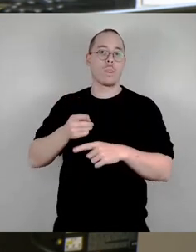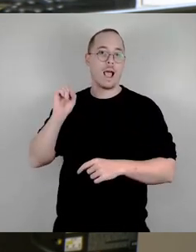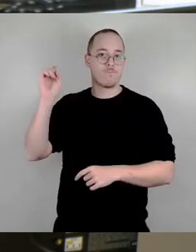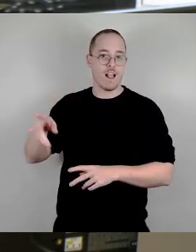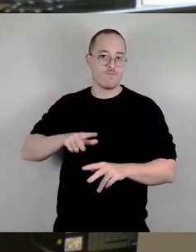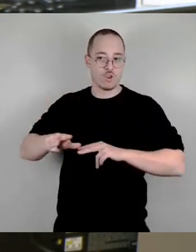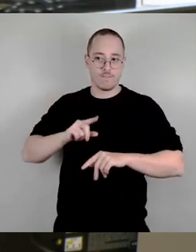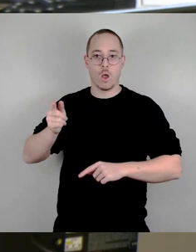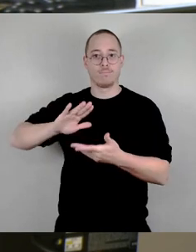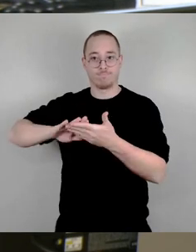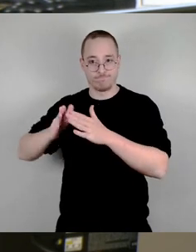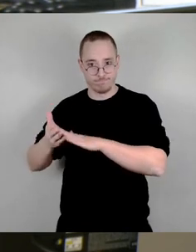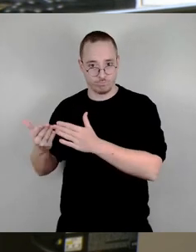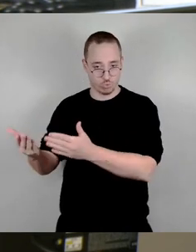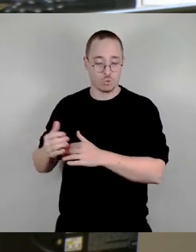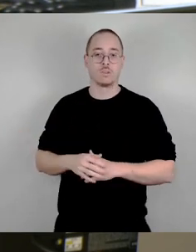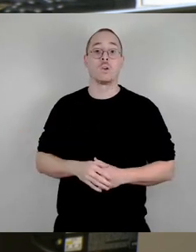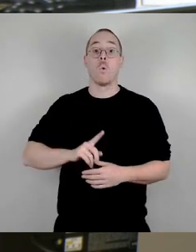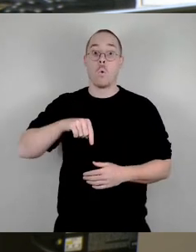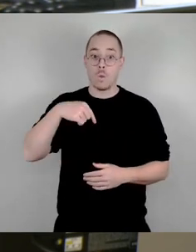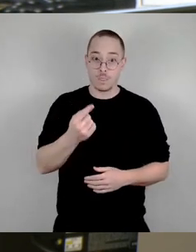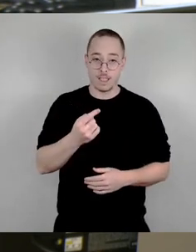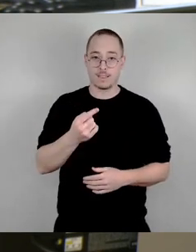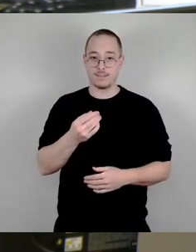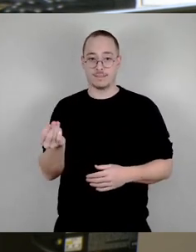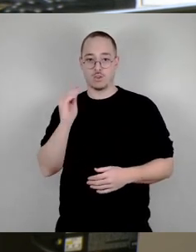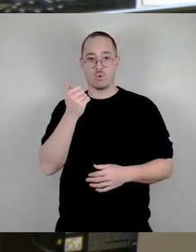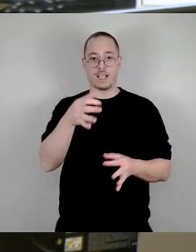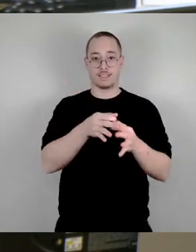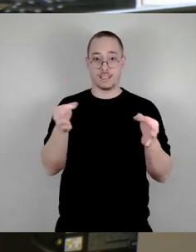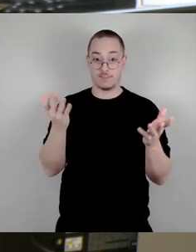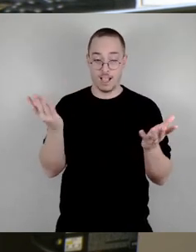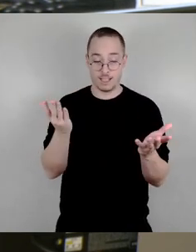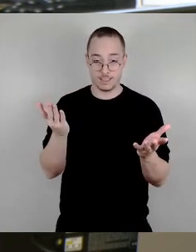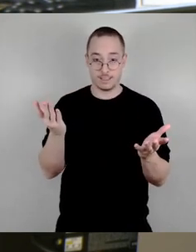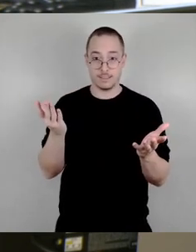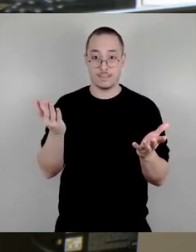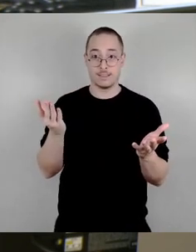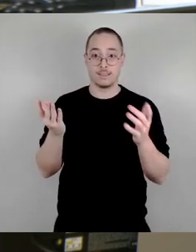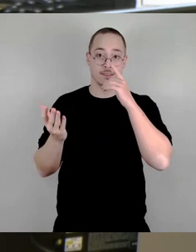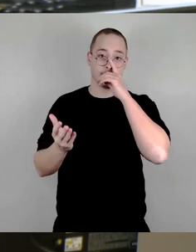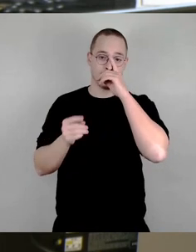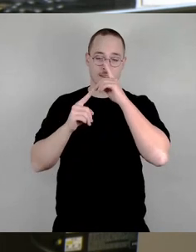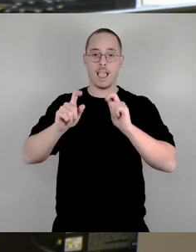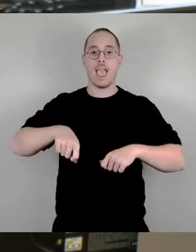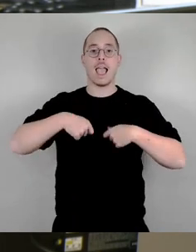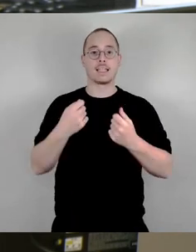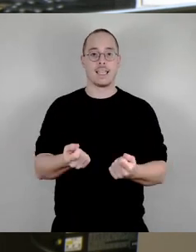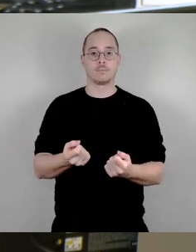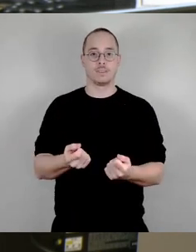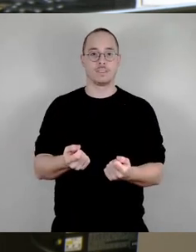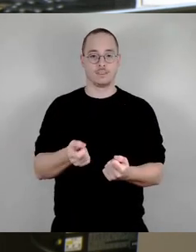Und dann soll noch ein weiterer Satz ergänzt werden, dass im Ergebnis dieser